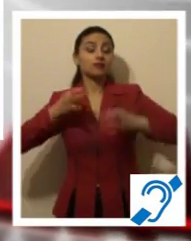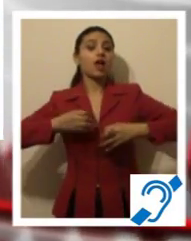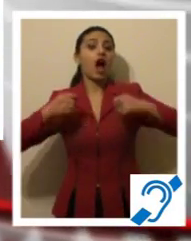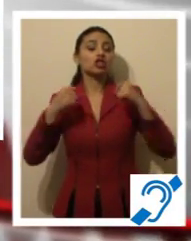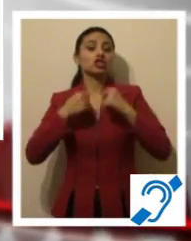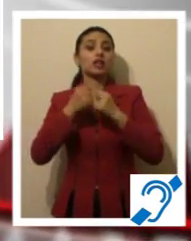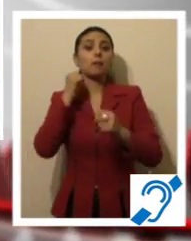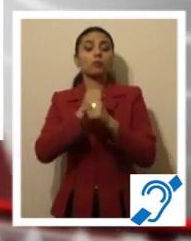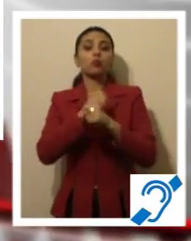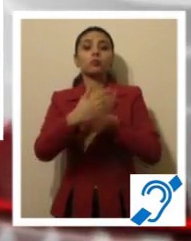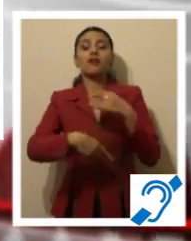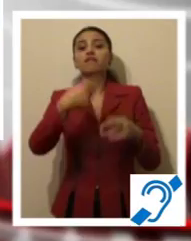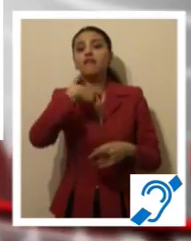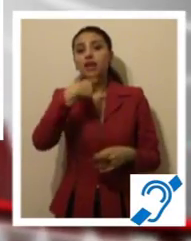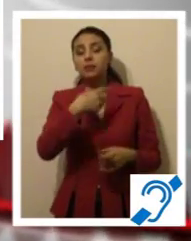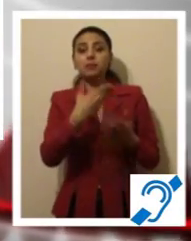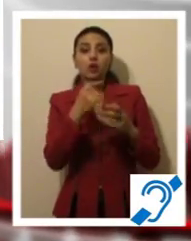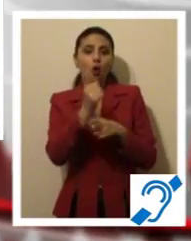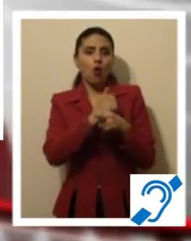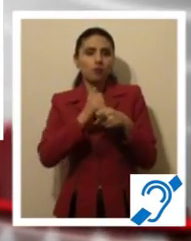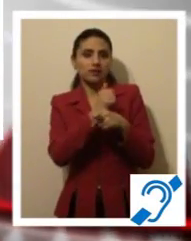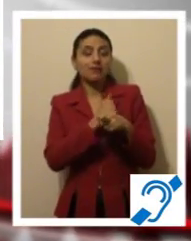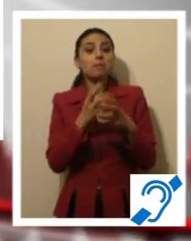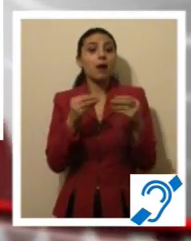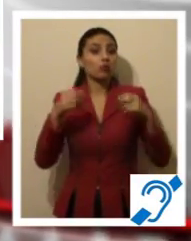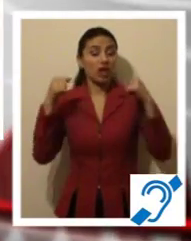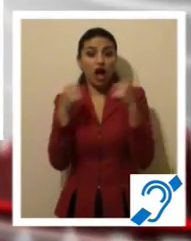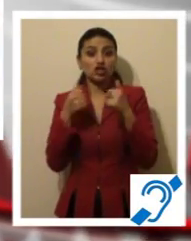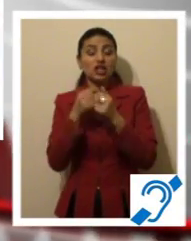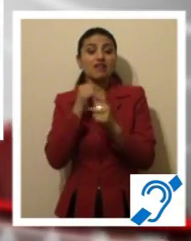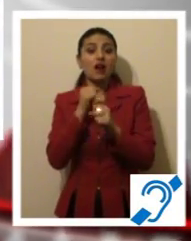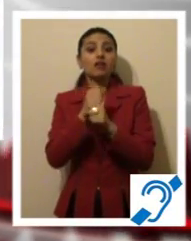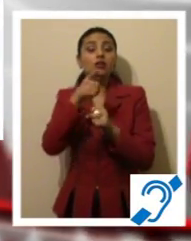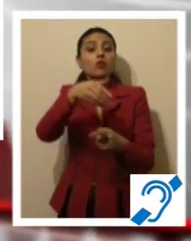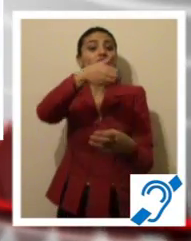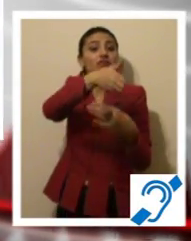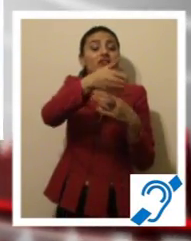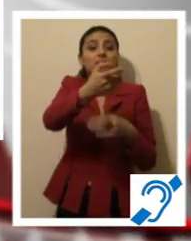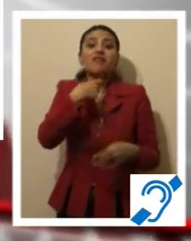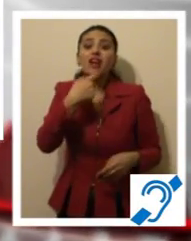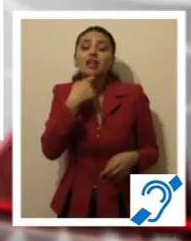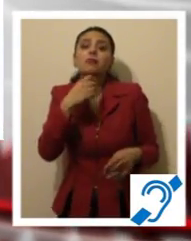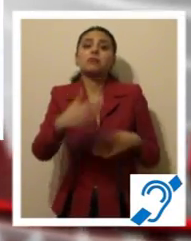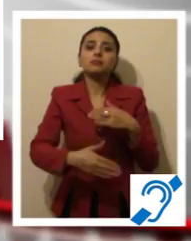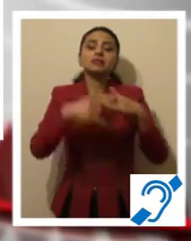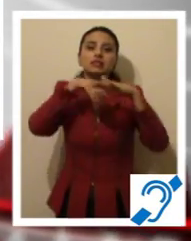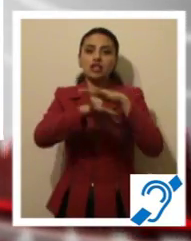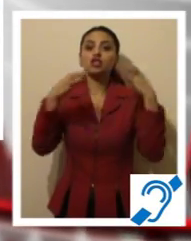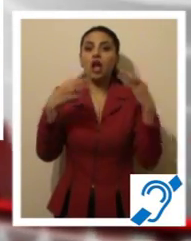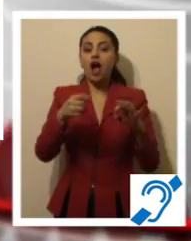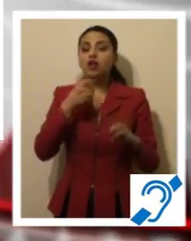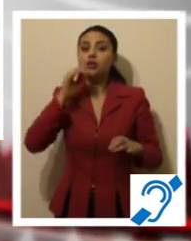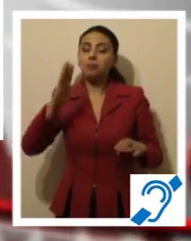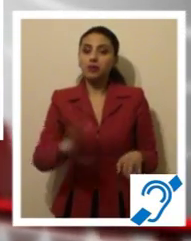după vechimea în munca accidentaților, se observă că cele mai multe accidente s-au produs la angajații cu vechime în muncă de sub 10 ani și de